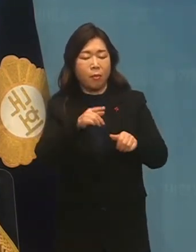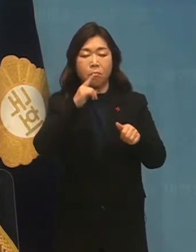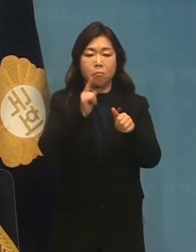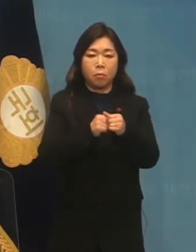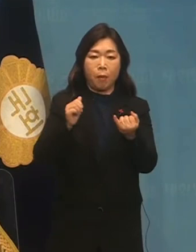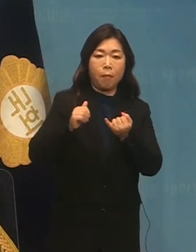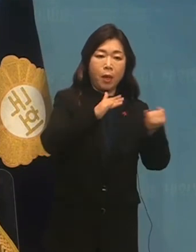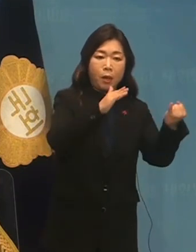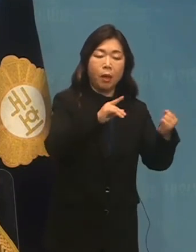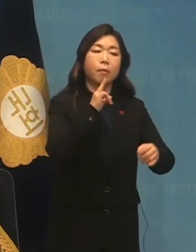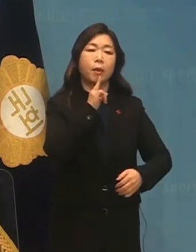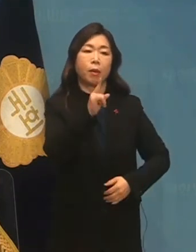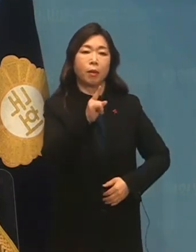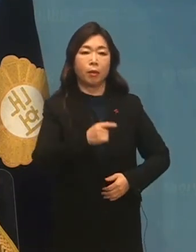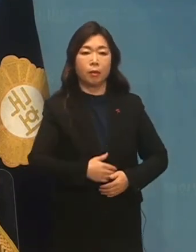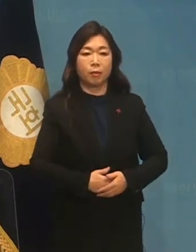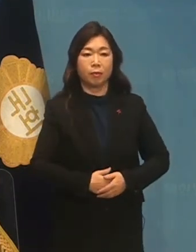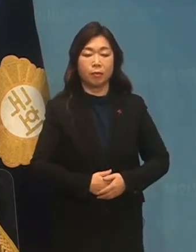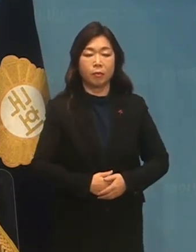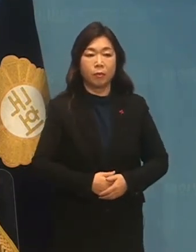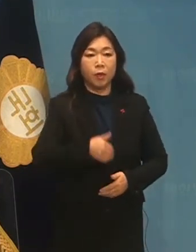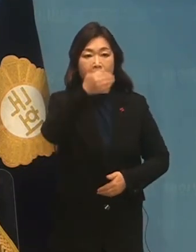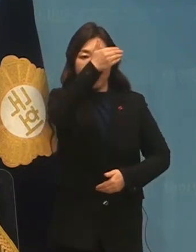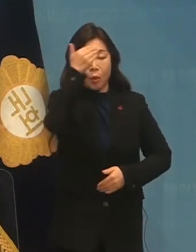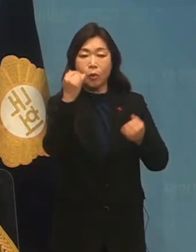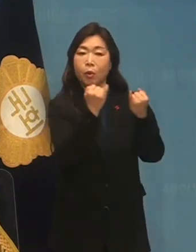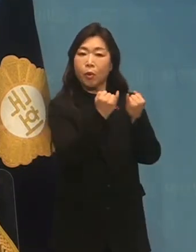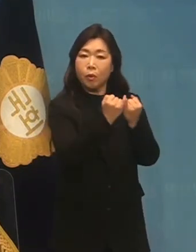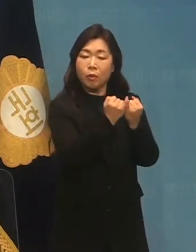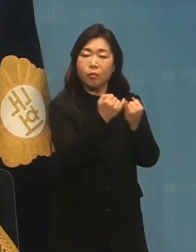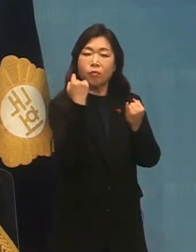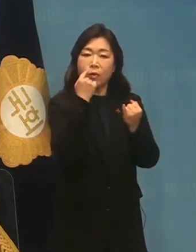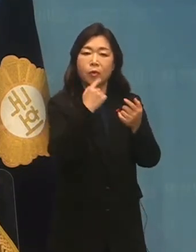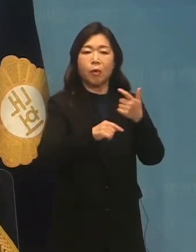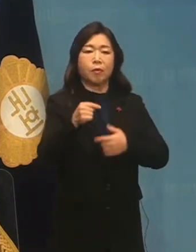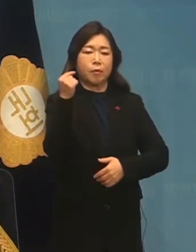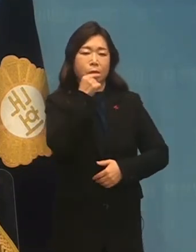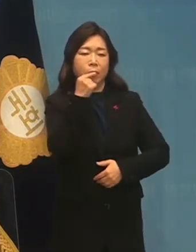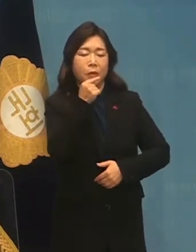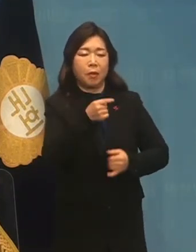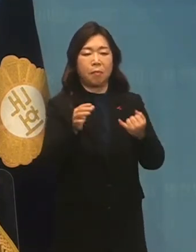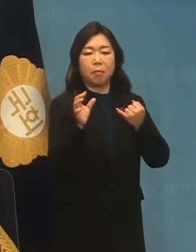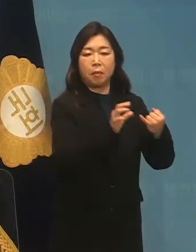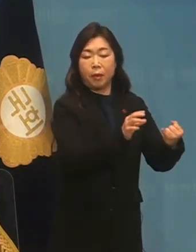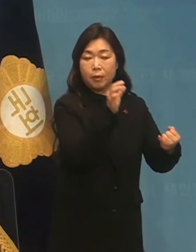쫓아내며 한 말입니다. 청년 여성들은 여기에서 철저히 소외됐습니다.